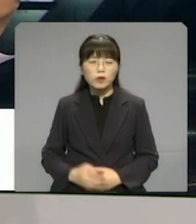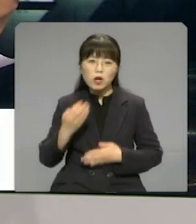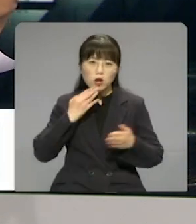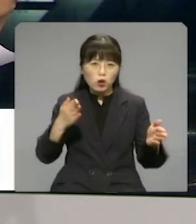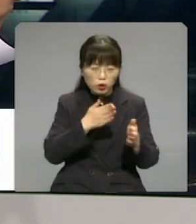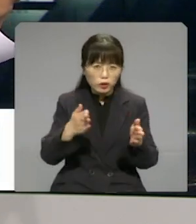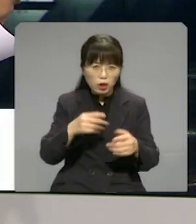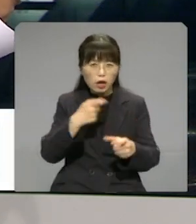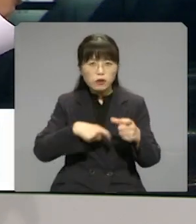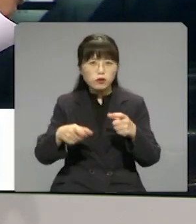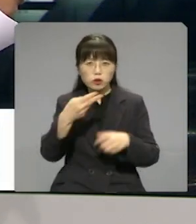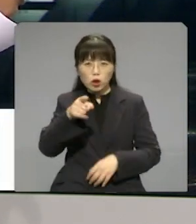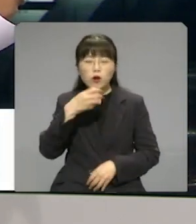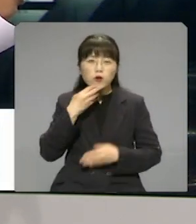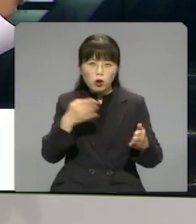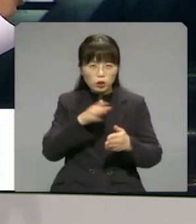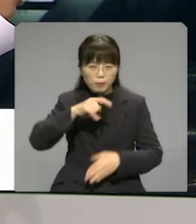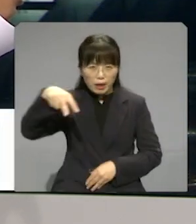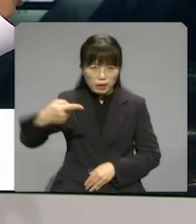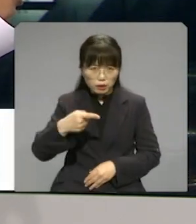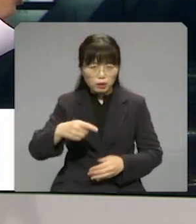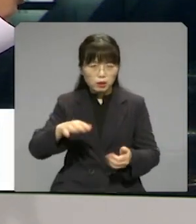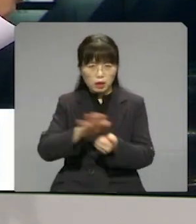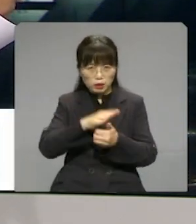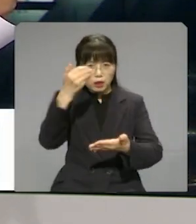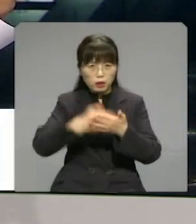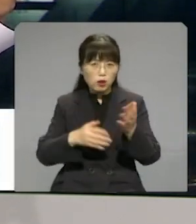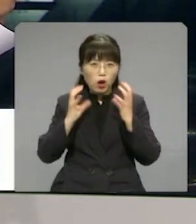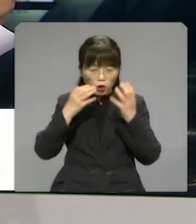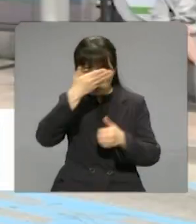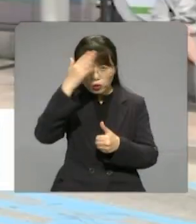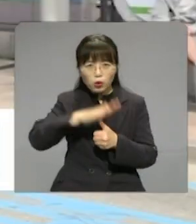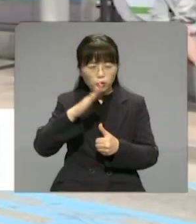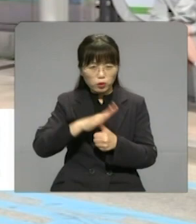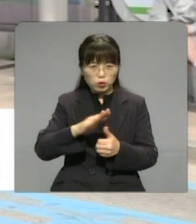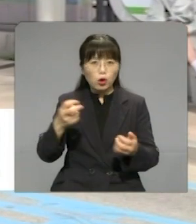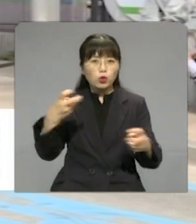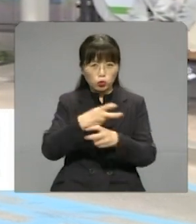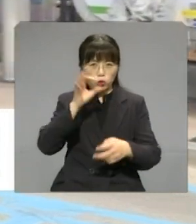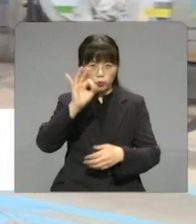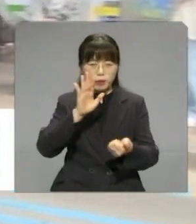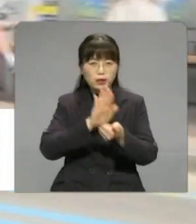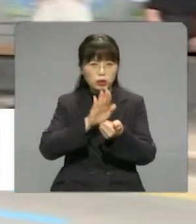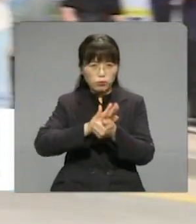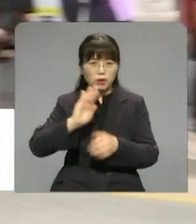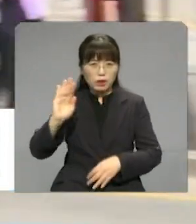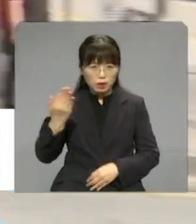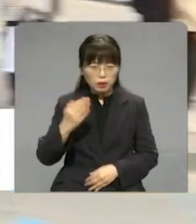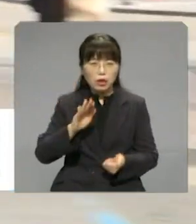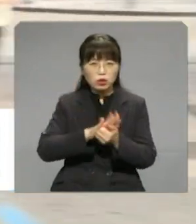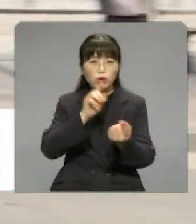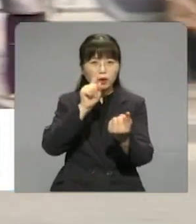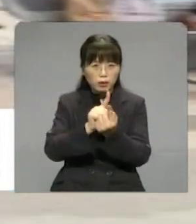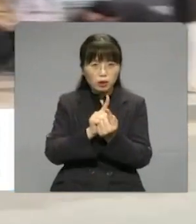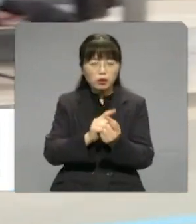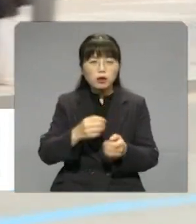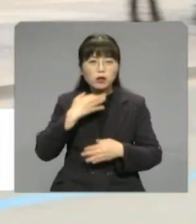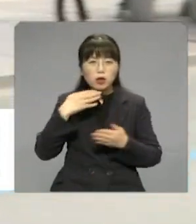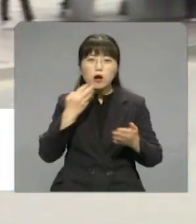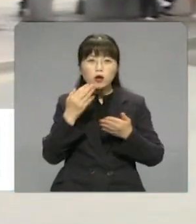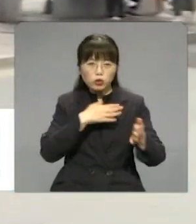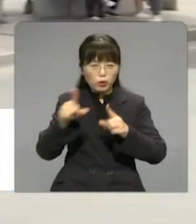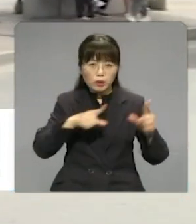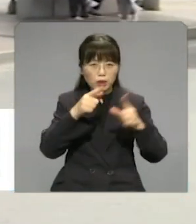경기도가 더 경기 패스 혜택 대상에서 제외된 어린이와 청소년의 교통비를 지원합니다 지원 대상은 경기도